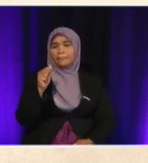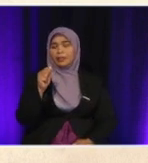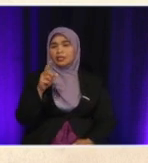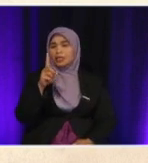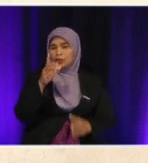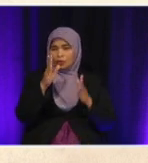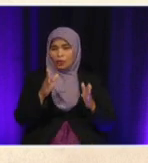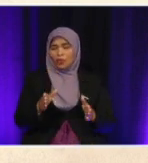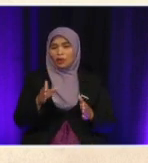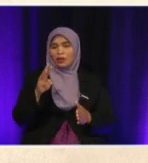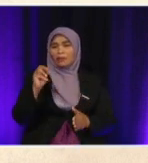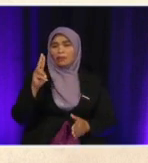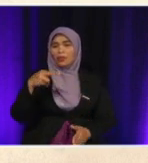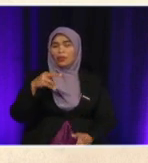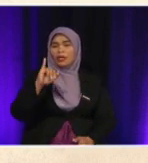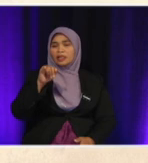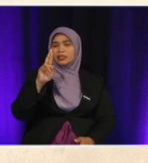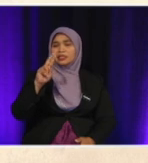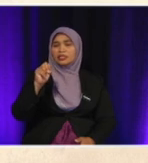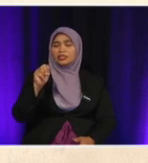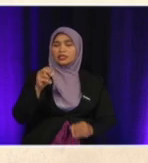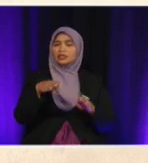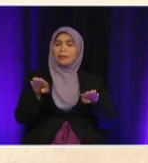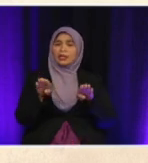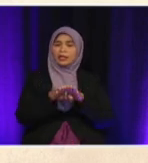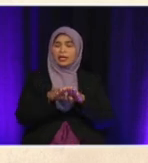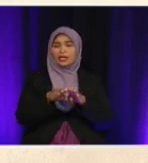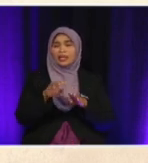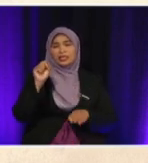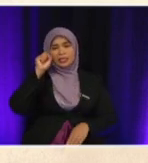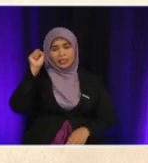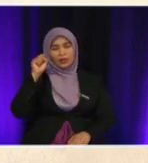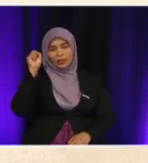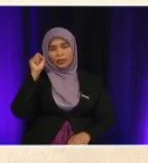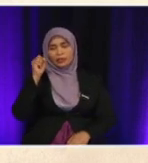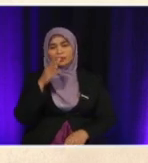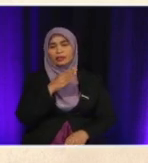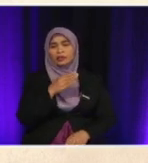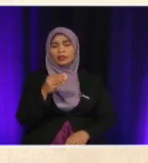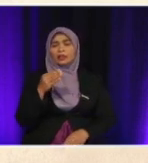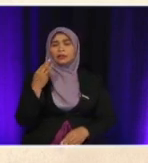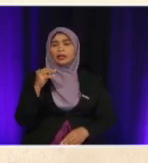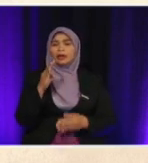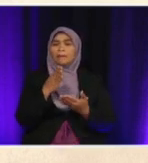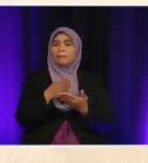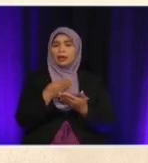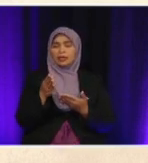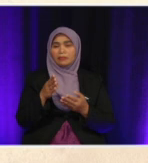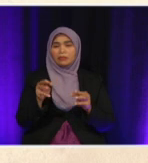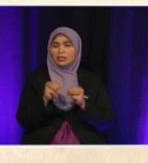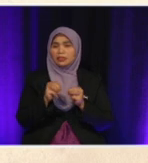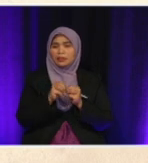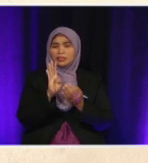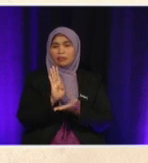macam seolah-olah saudari angkat begitu dan seterusnya orang Anshar ini memberikan berbagai bentuk bantuan seperti